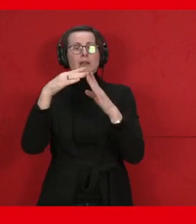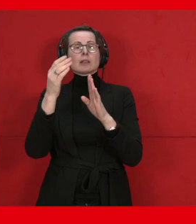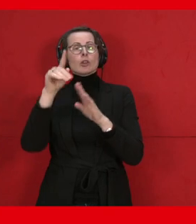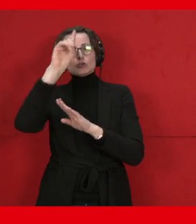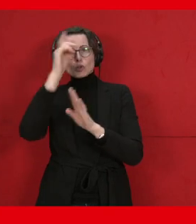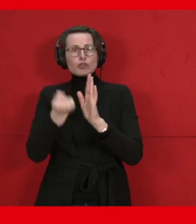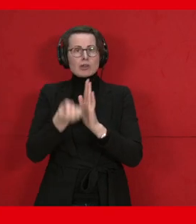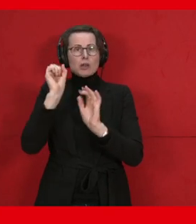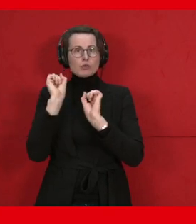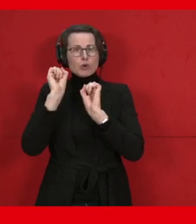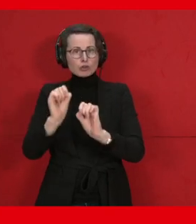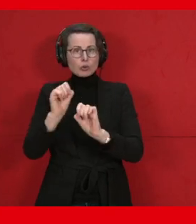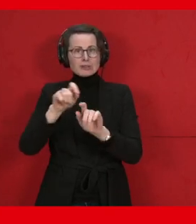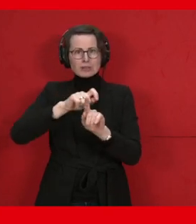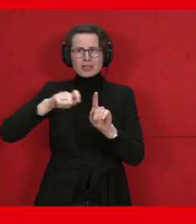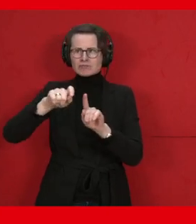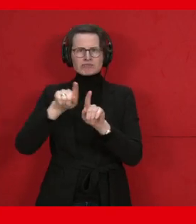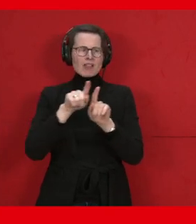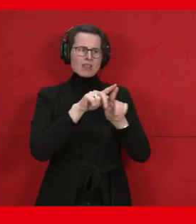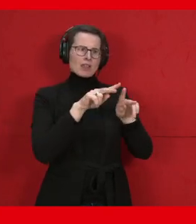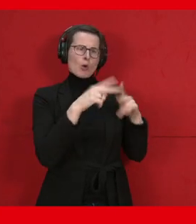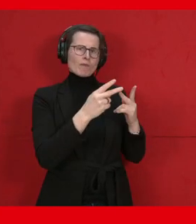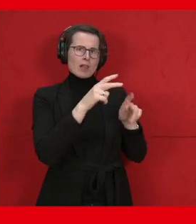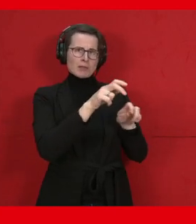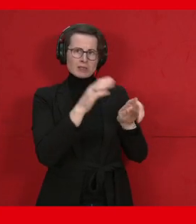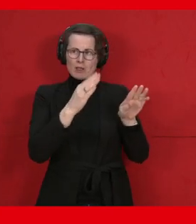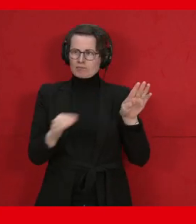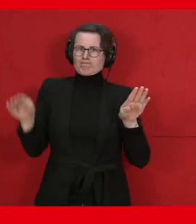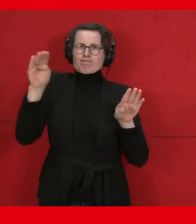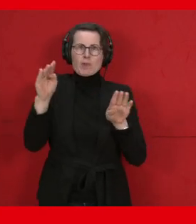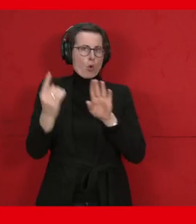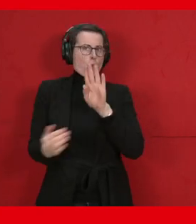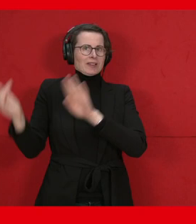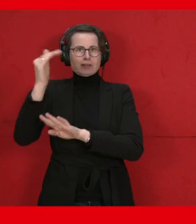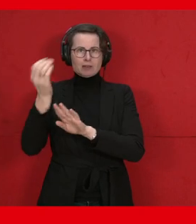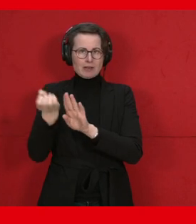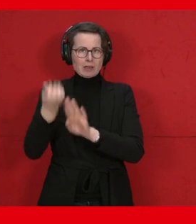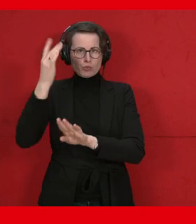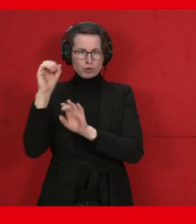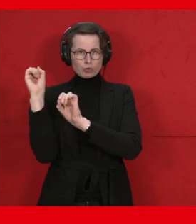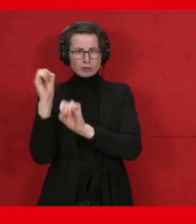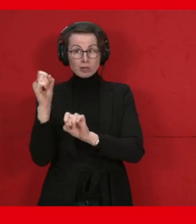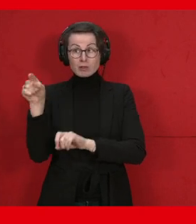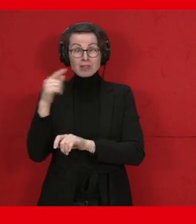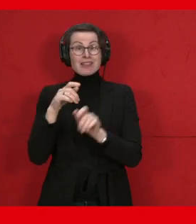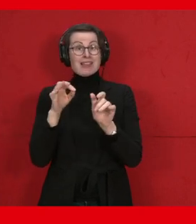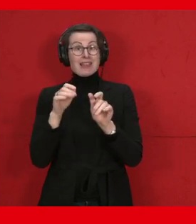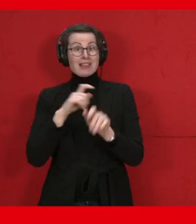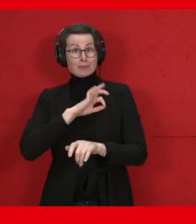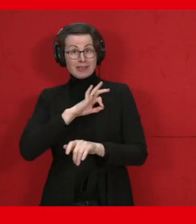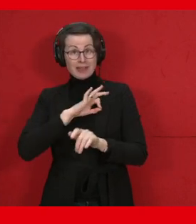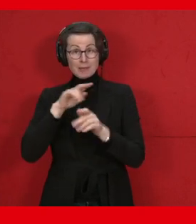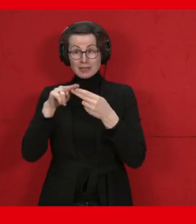der oberste, ja sagen wir mal nach der Umweltminister, oberste Naturschützer, sind SPD-Mitglied, haben auch in der Kohlekommission gewirkt und sitzen jetzt